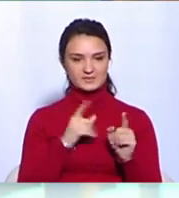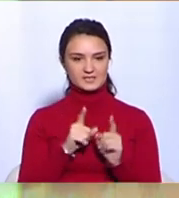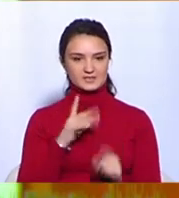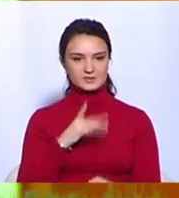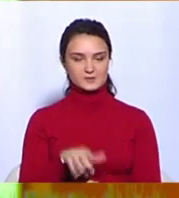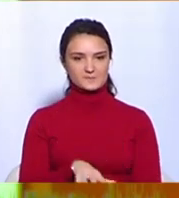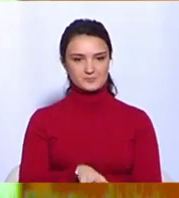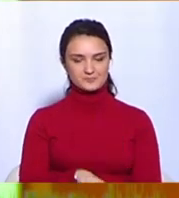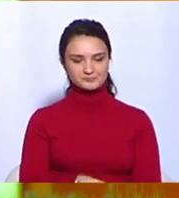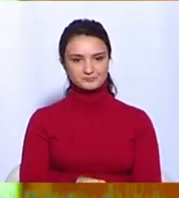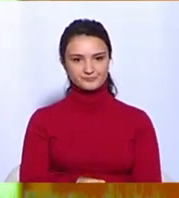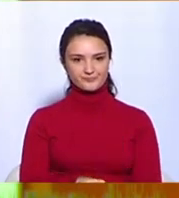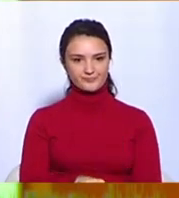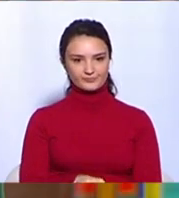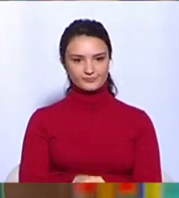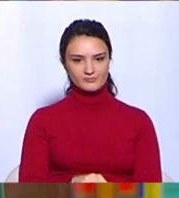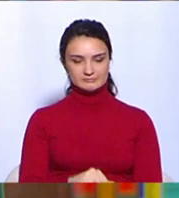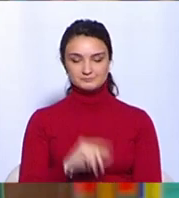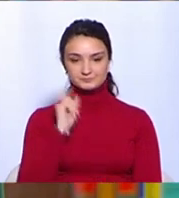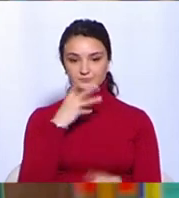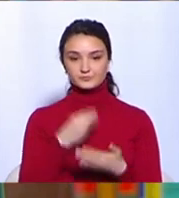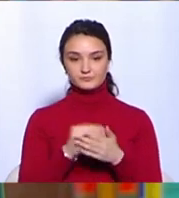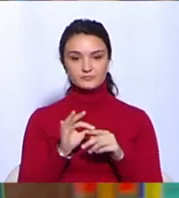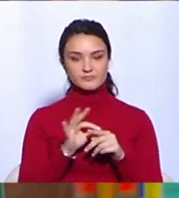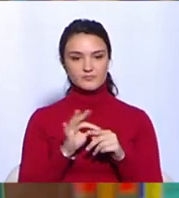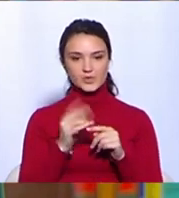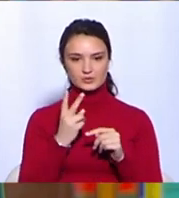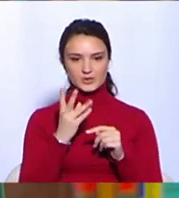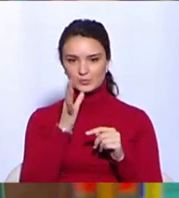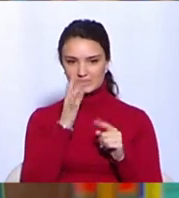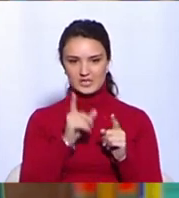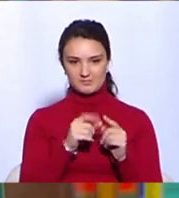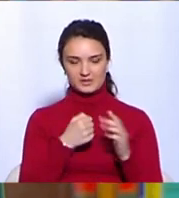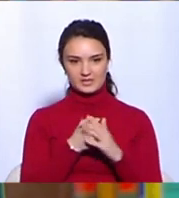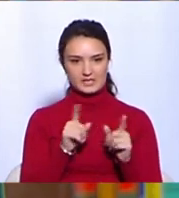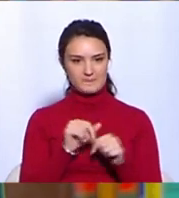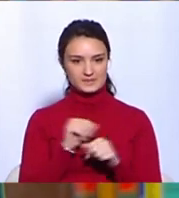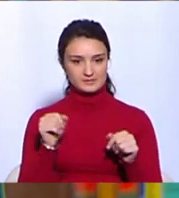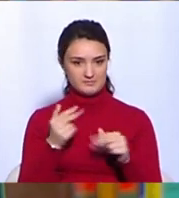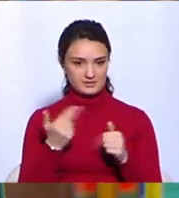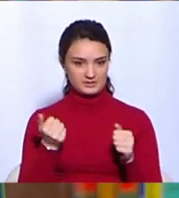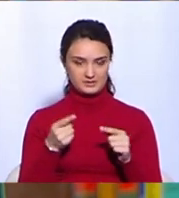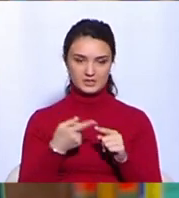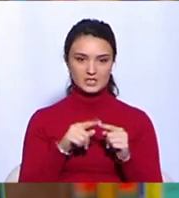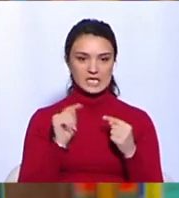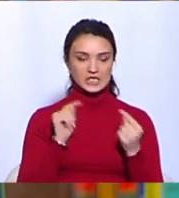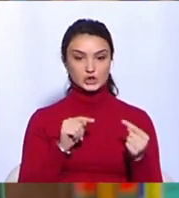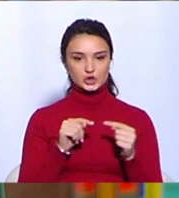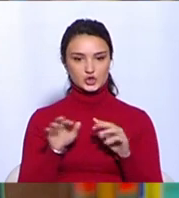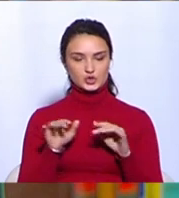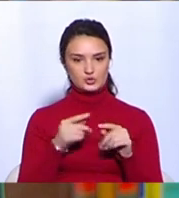დატვირთვით მიიღოს. პიროვნული აშლილობა აუცილებლად 25 წლამდე აგიფეთქდება და განსაკუთრებით ანტისოციალური.